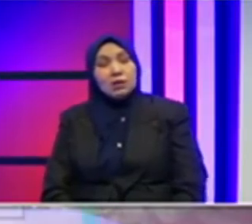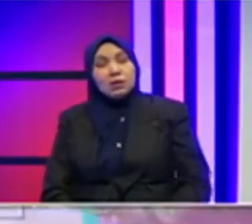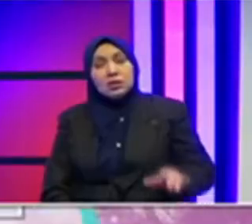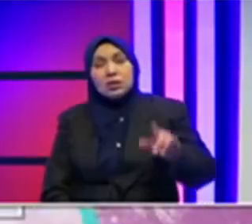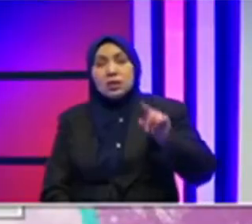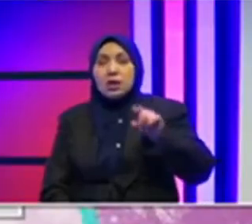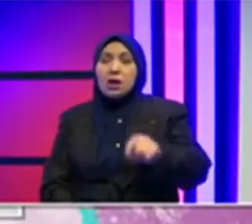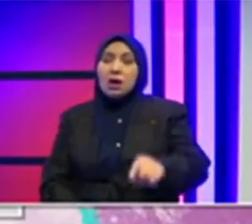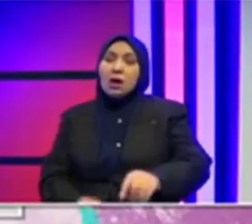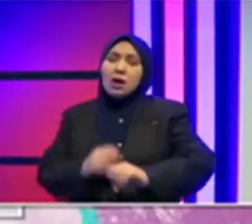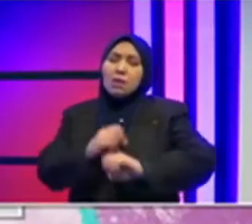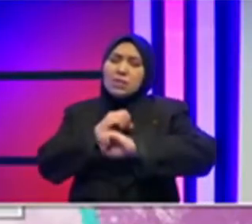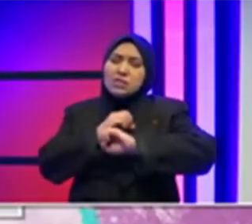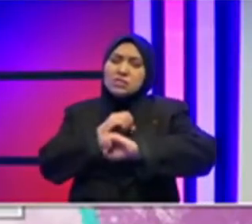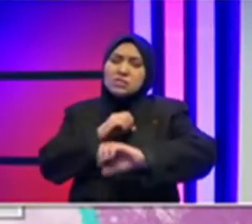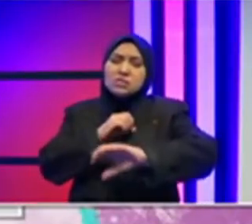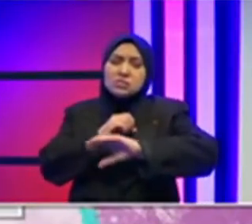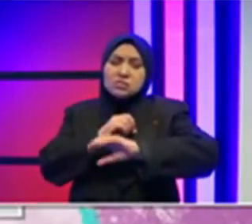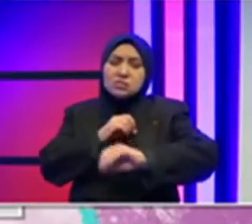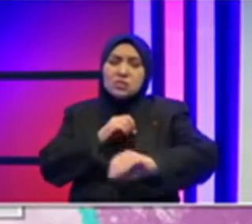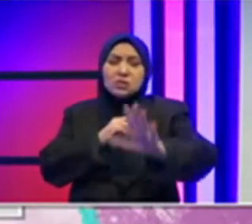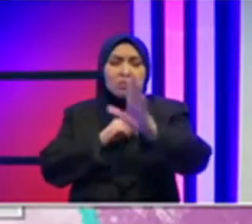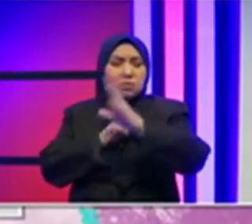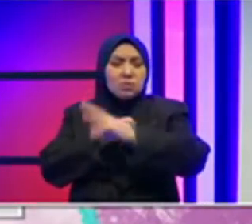Yad'u min